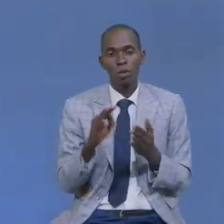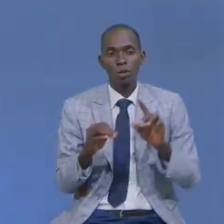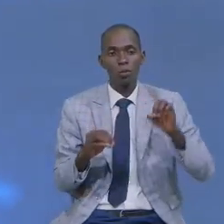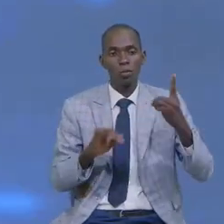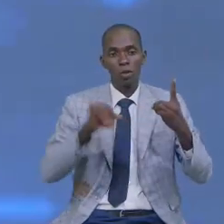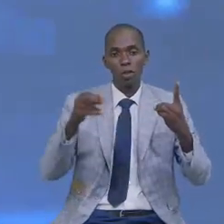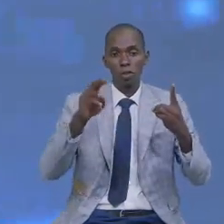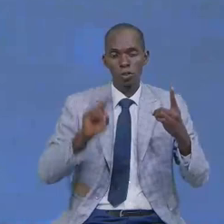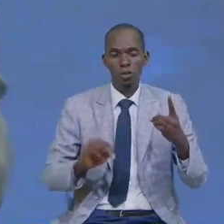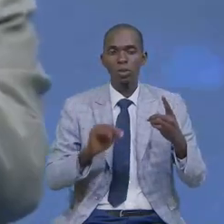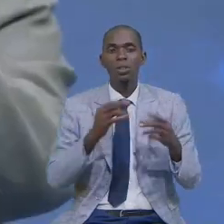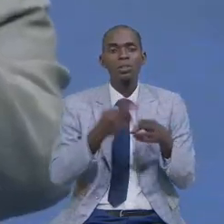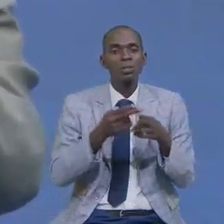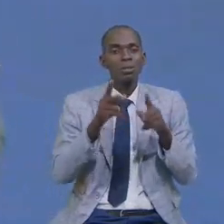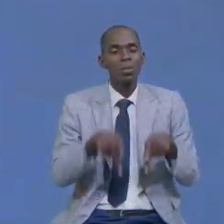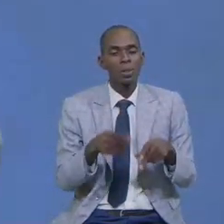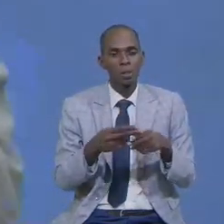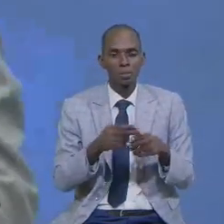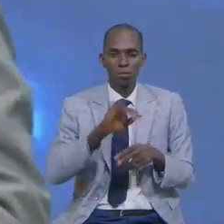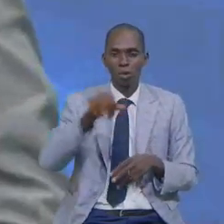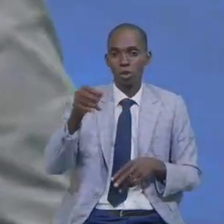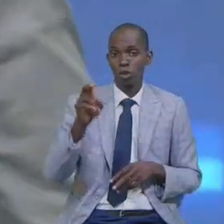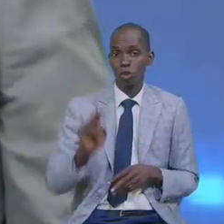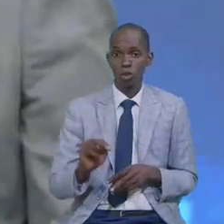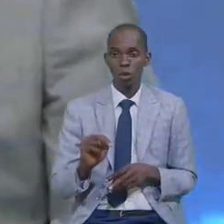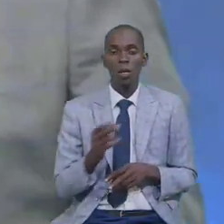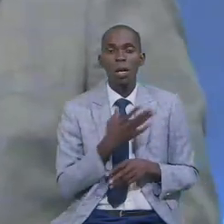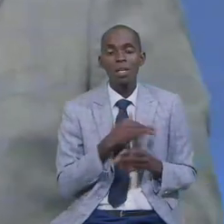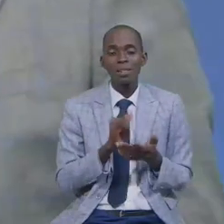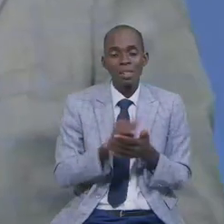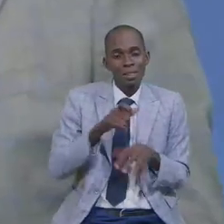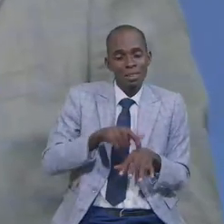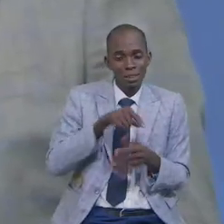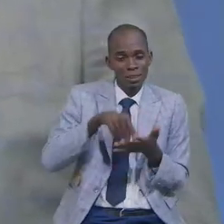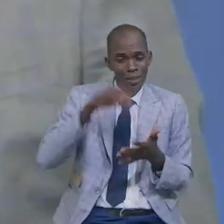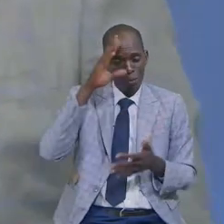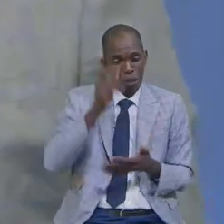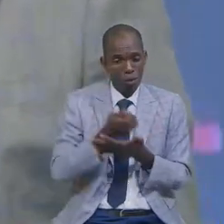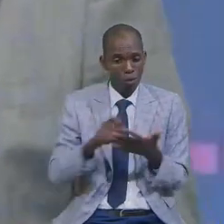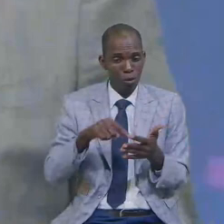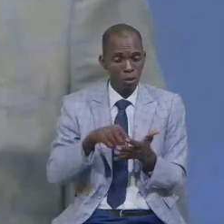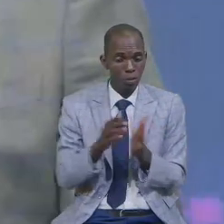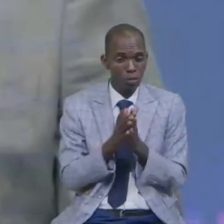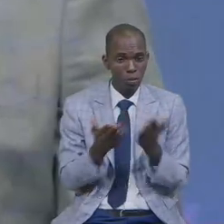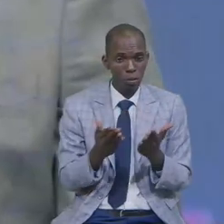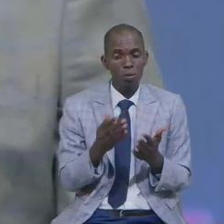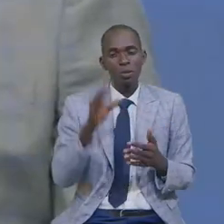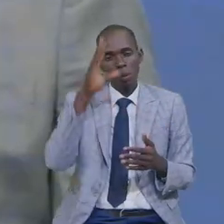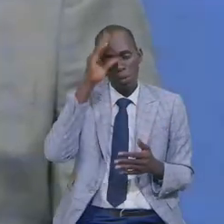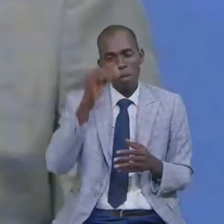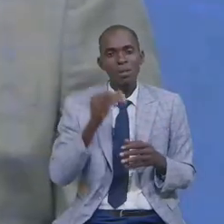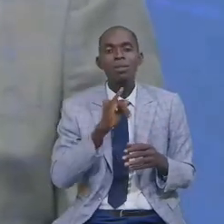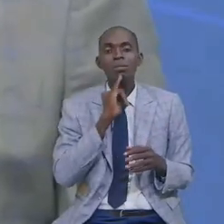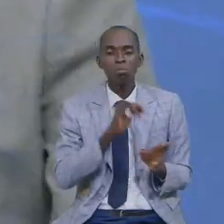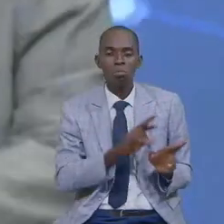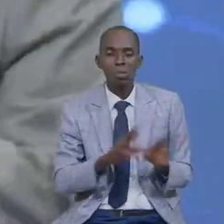Jean. Et au moment où il écrivait, il avait environ 95 ans, 96 ans.